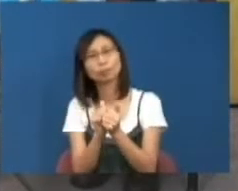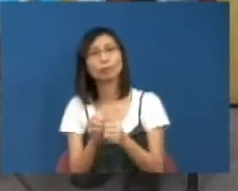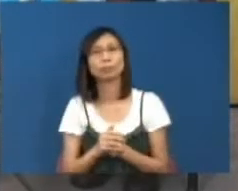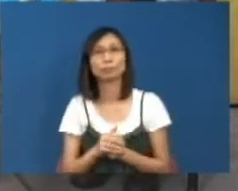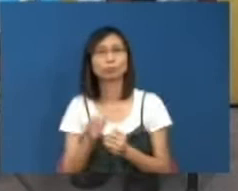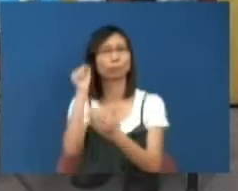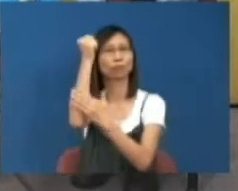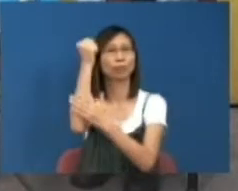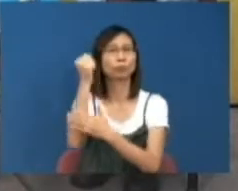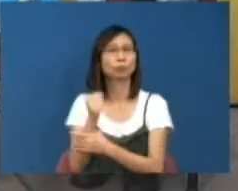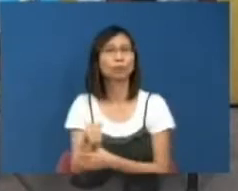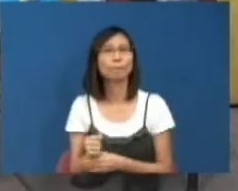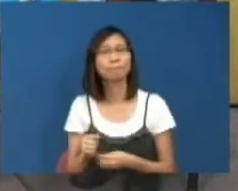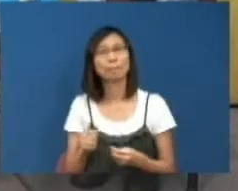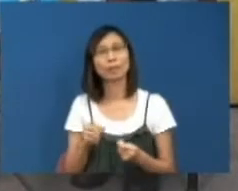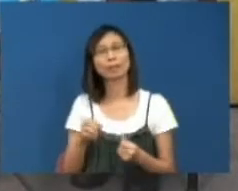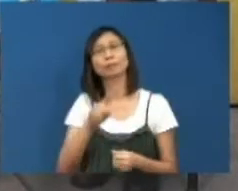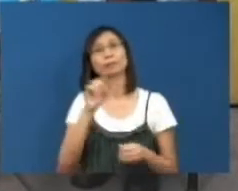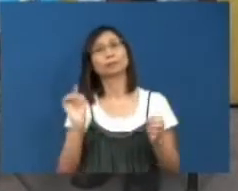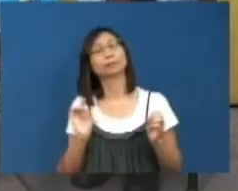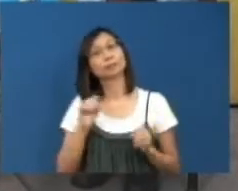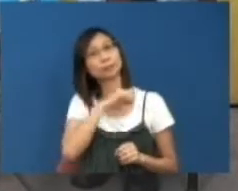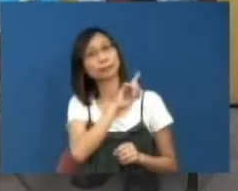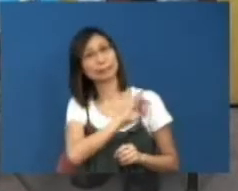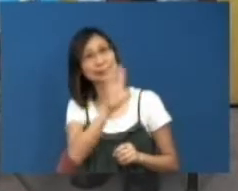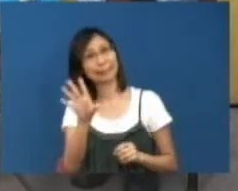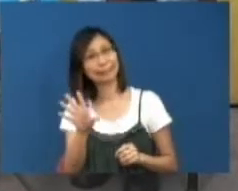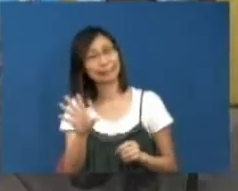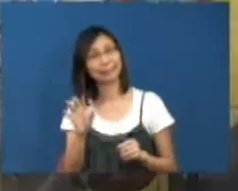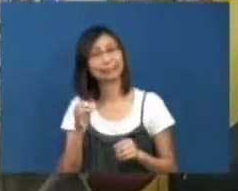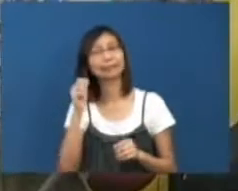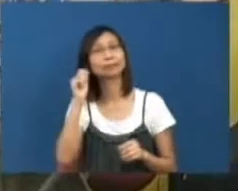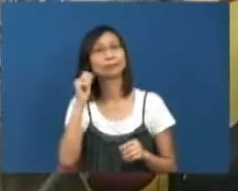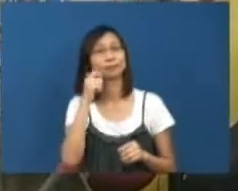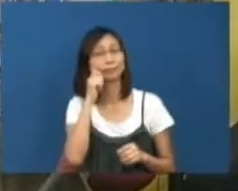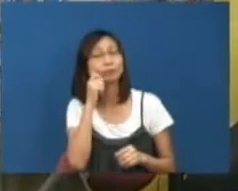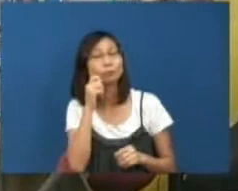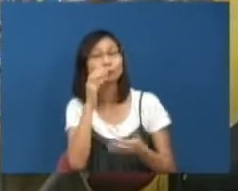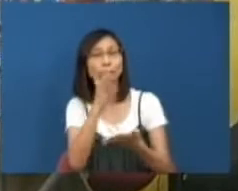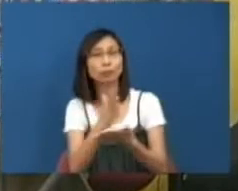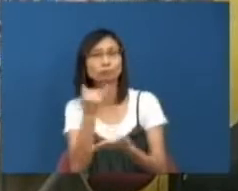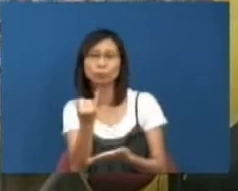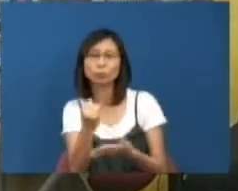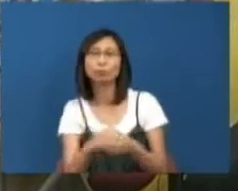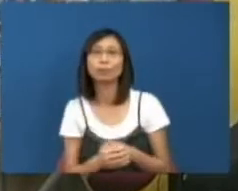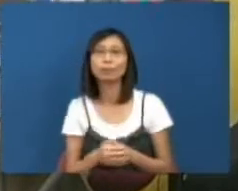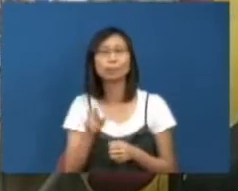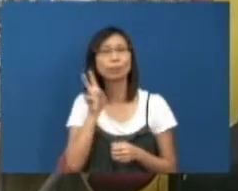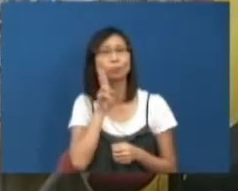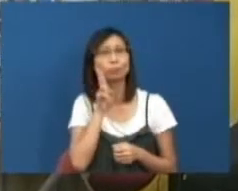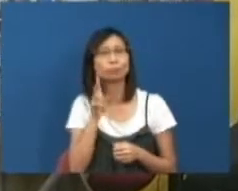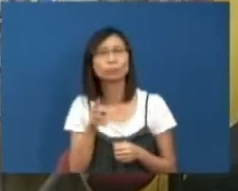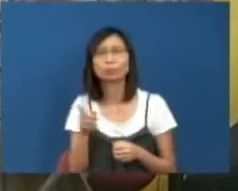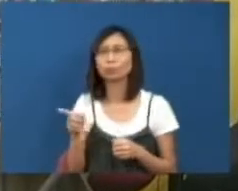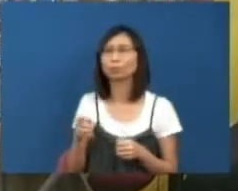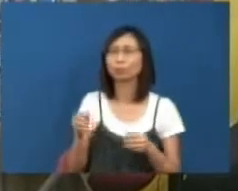破壞個自然生態。但如果喺我哋即係我哋喺設計師、建築師。同埋配合翻